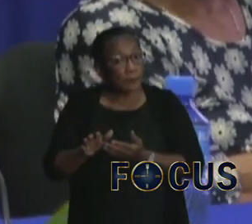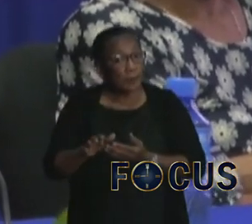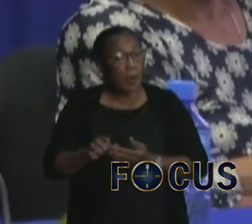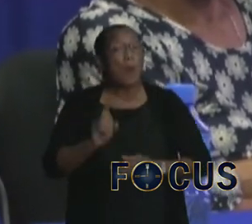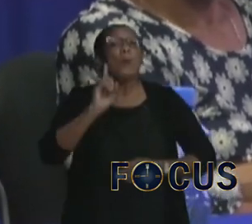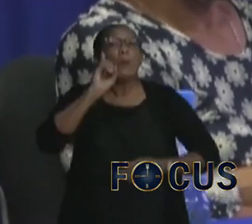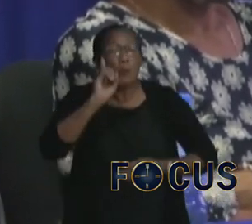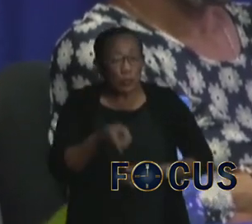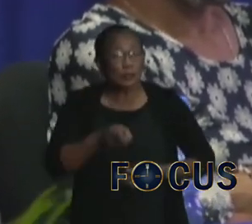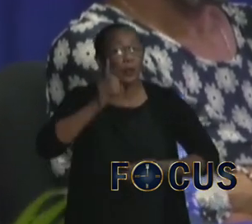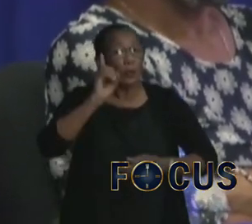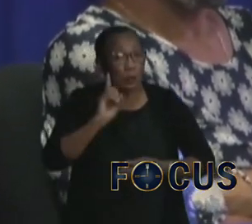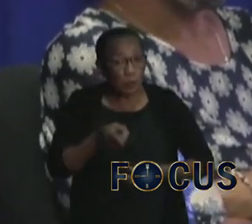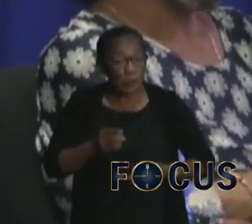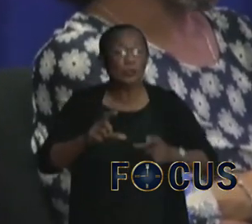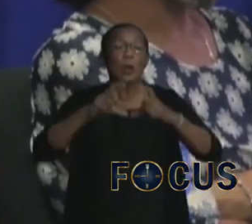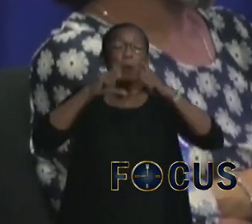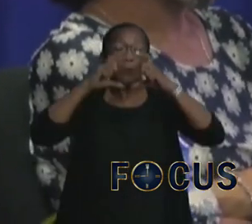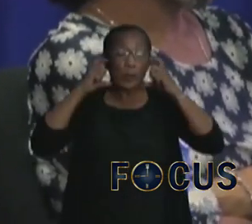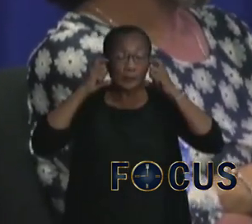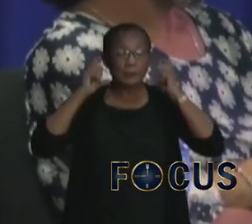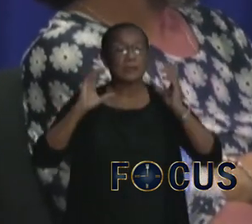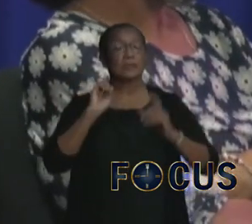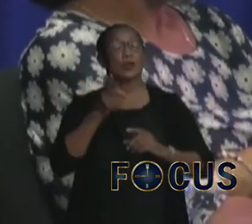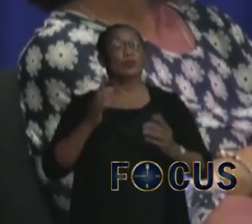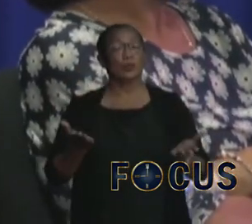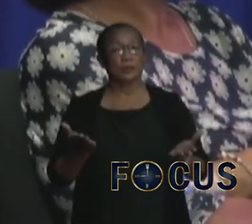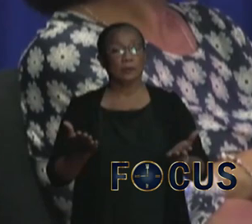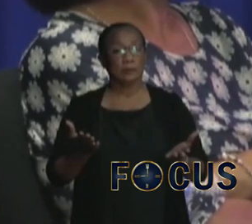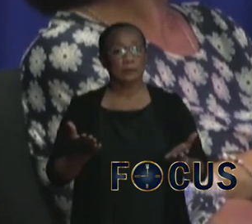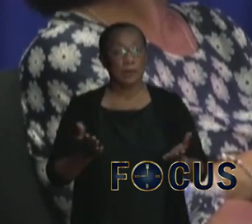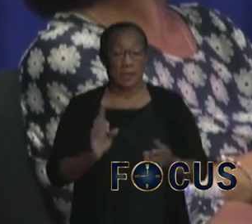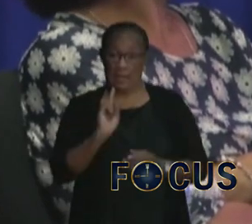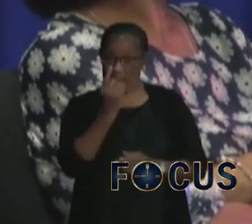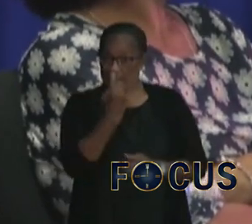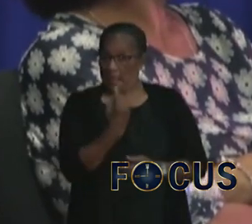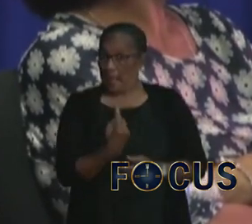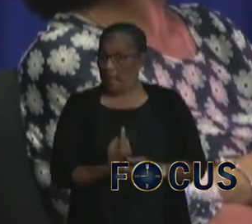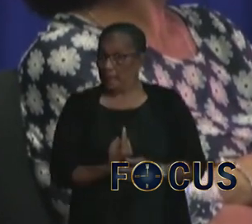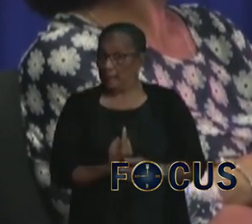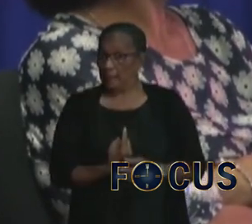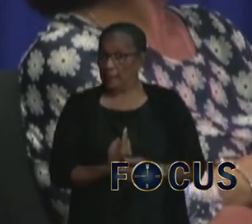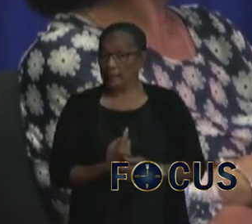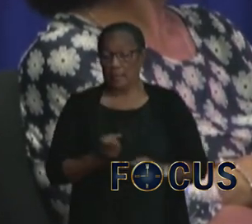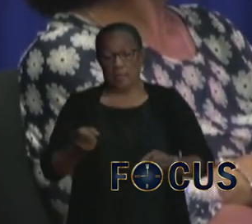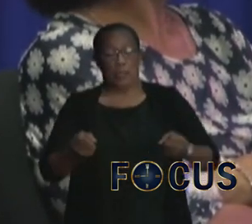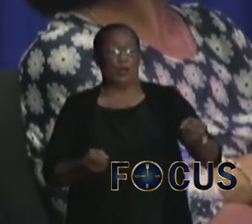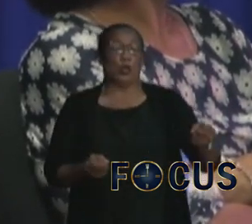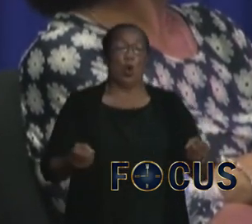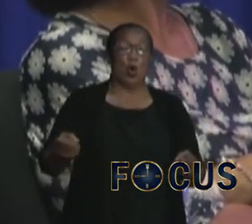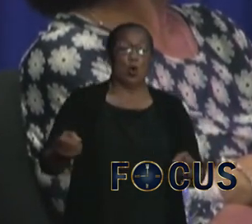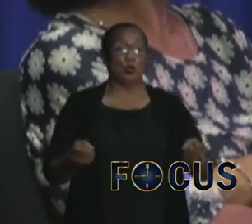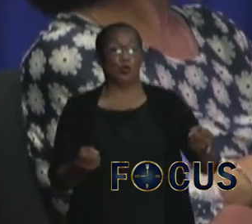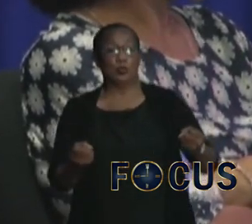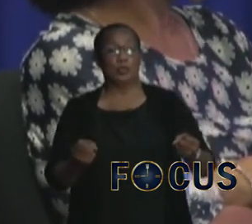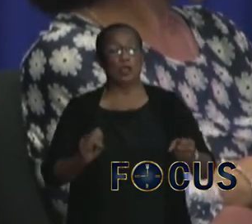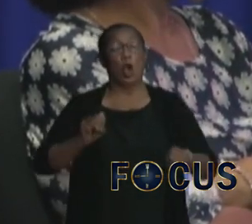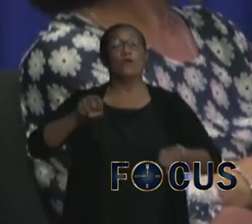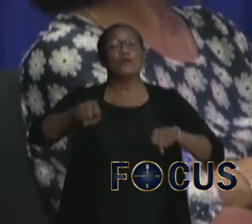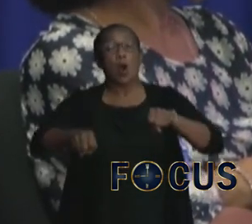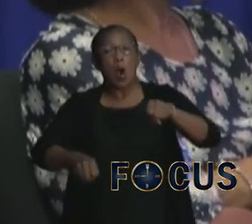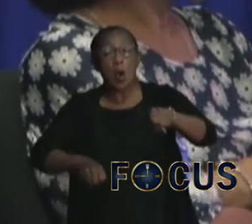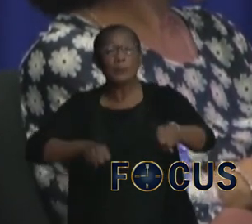een mondmasker bij u heeft. Als u in uw eentje in de auto zit of op de fiets